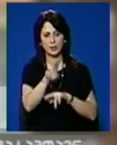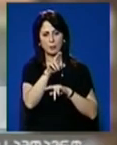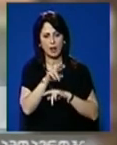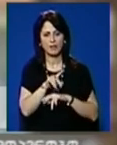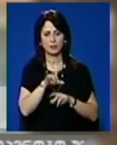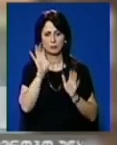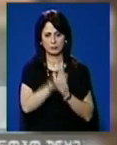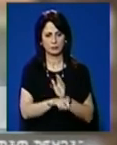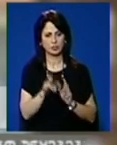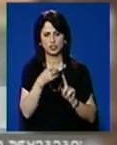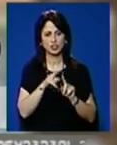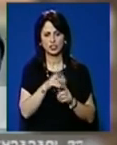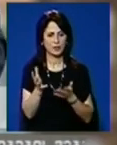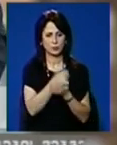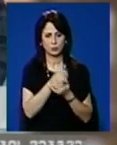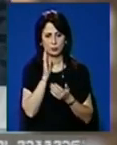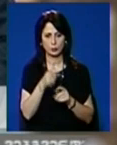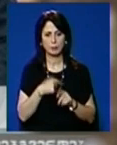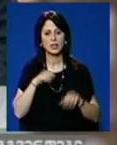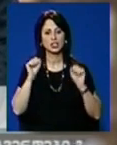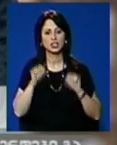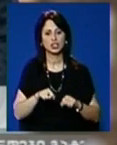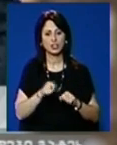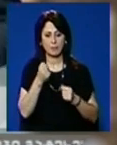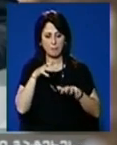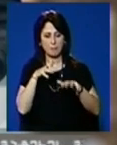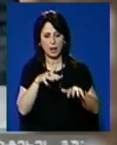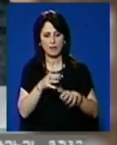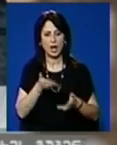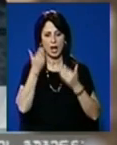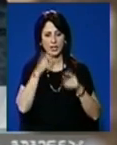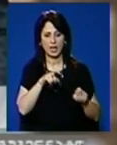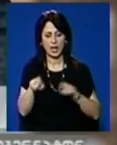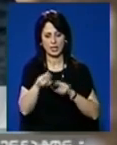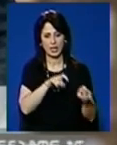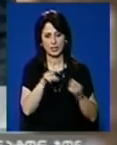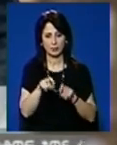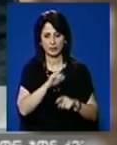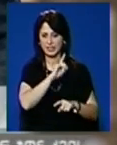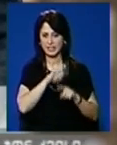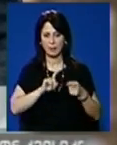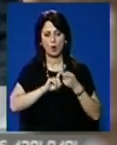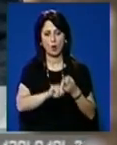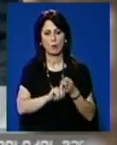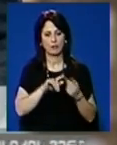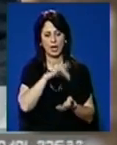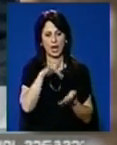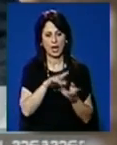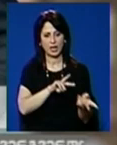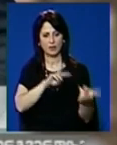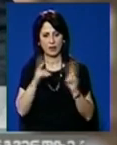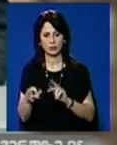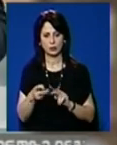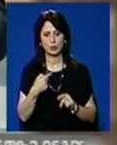სივრცით მომხოჭველობას. მე შევძლებ საცოლების ქალაქი მარტივი გადაადგილების და სწრაფი კომუნიკაციის ქალაქად ვაქციო